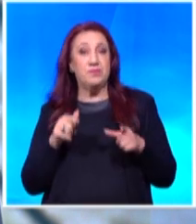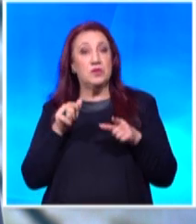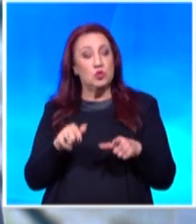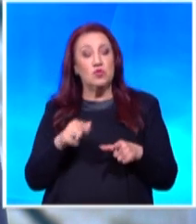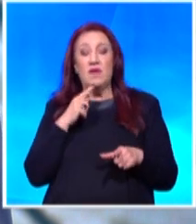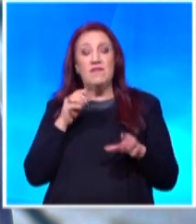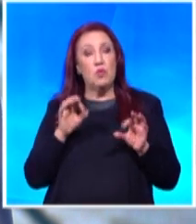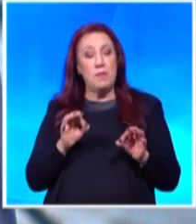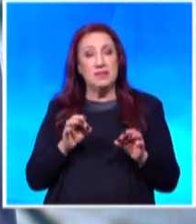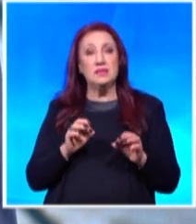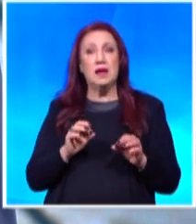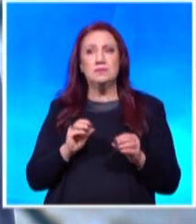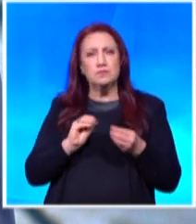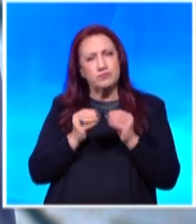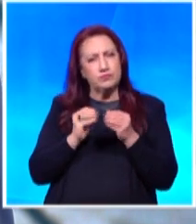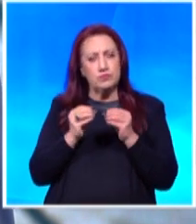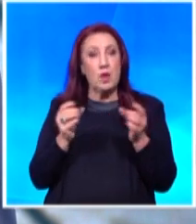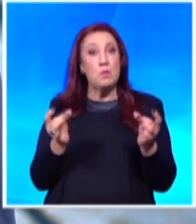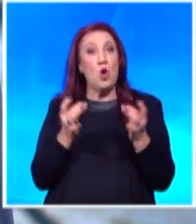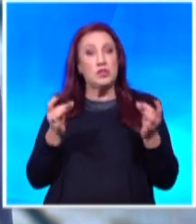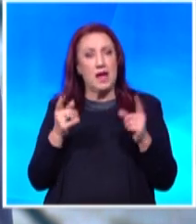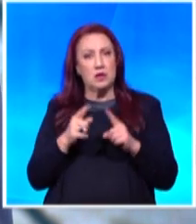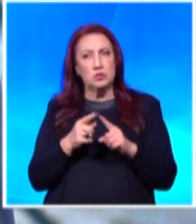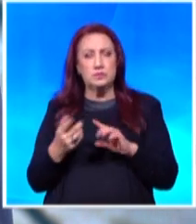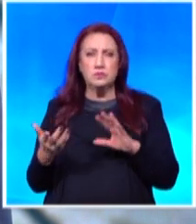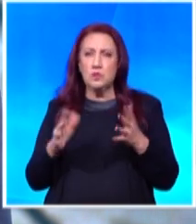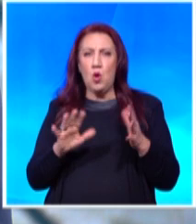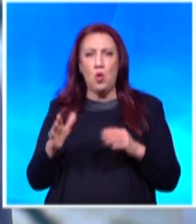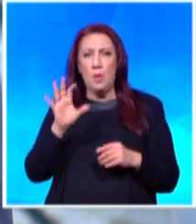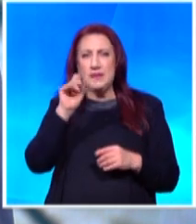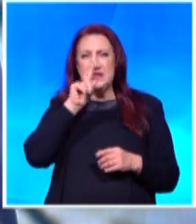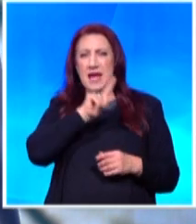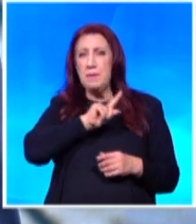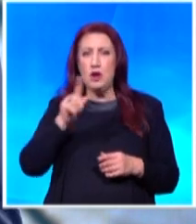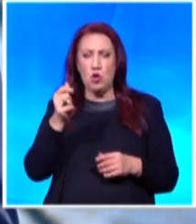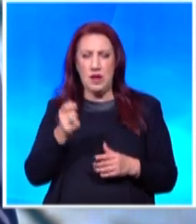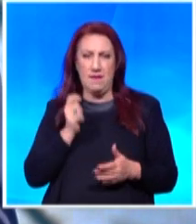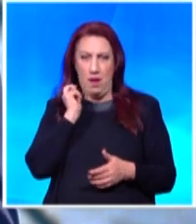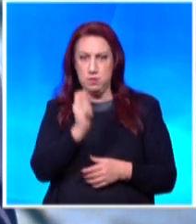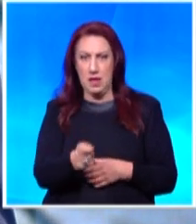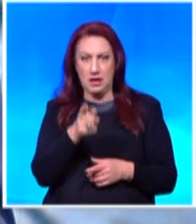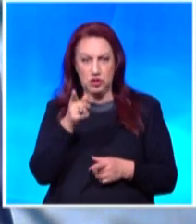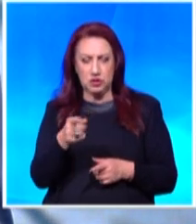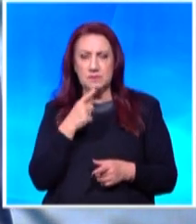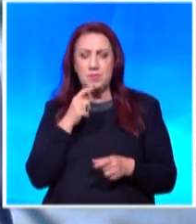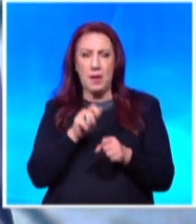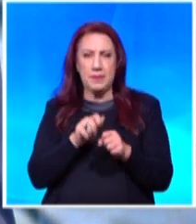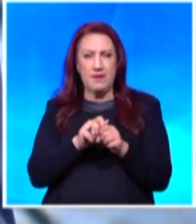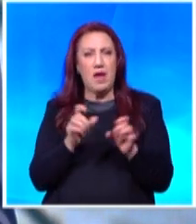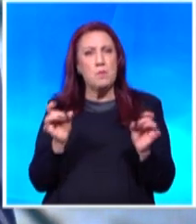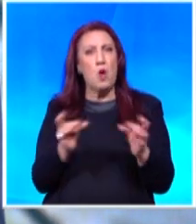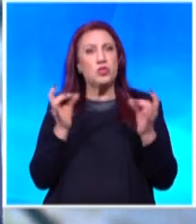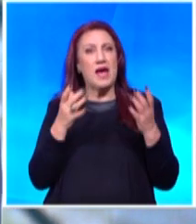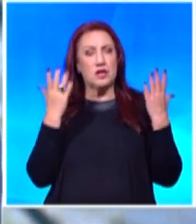околна среда, включат приблизително около 50 милиона ще се инвестират там, за да може да се модернизира надгради.